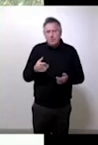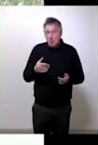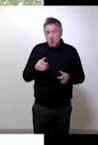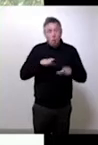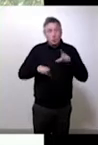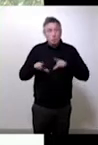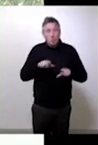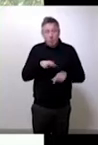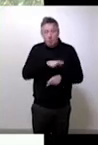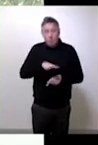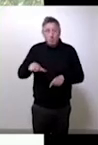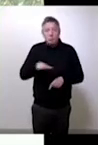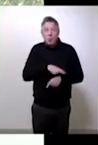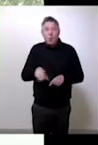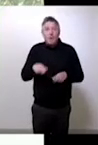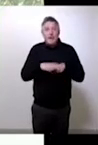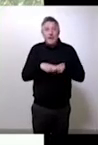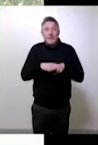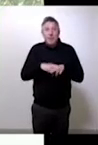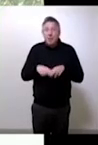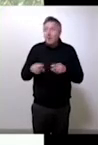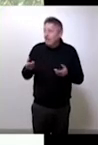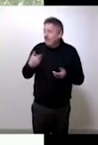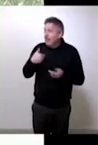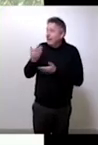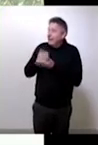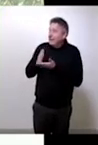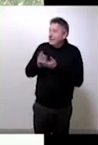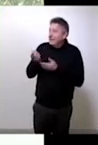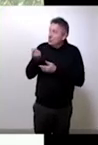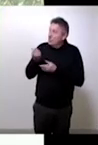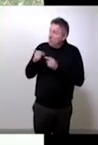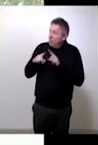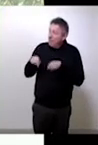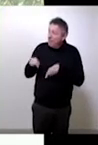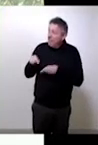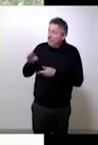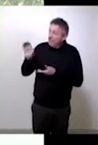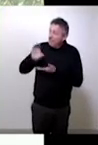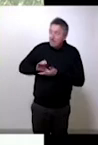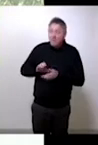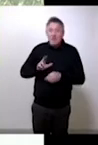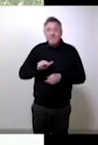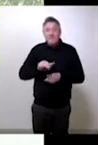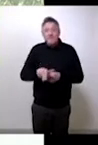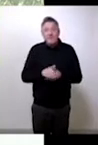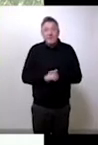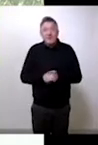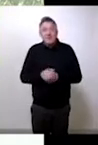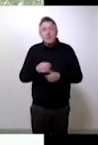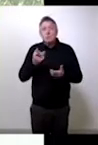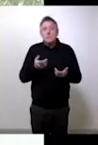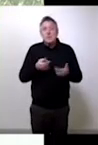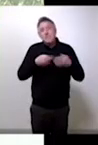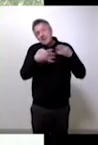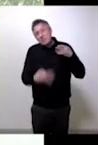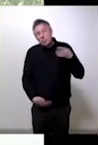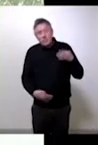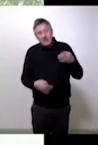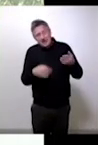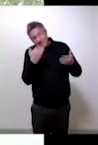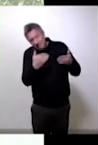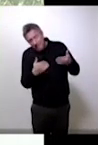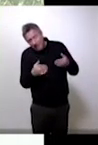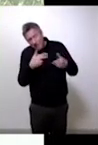crédits supplémentaires, mais aussi d'accéder à une base de données beaucoup plus précise, mise à jour, pour avoir plus d'informations et plus de suivi de ces logements vacants,